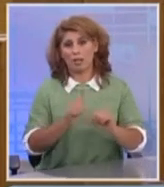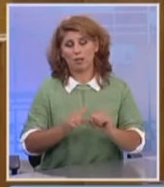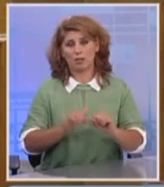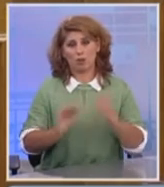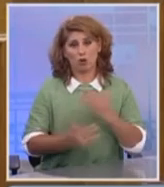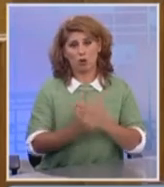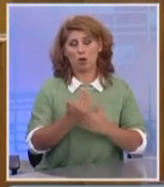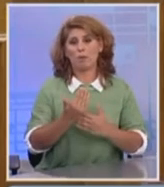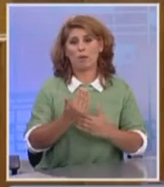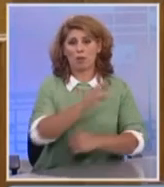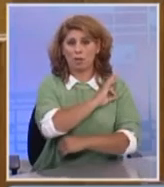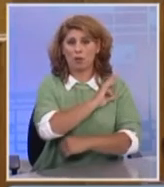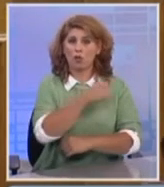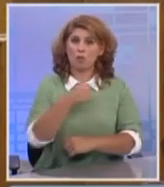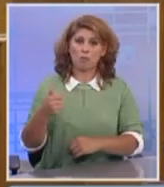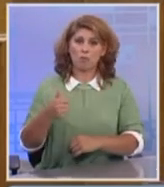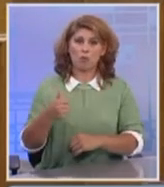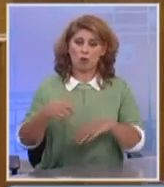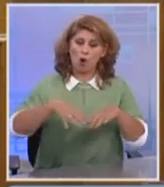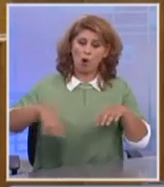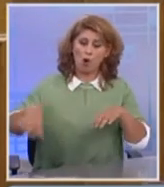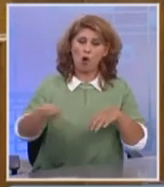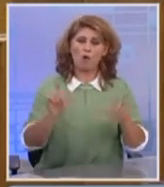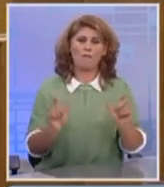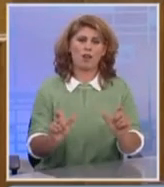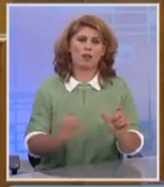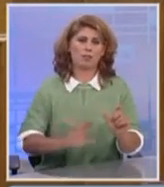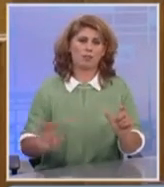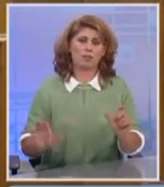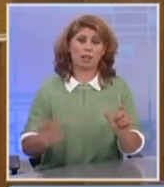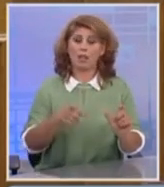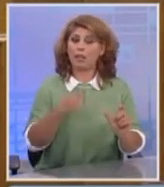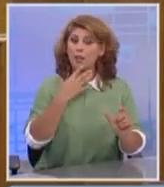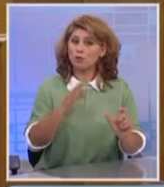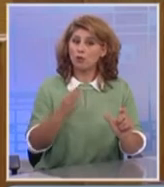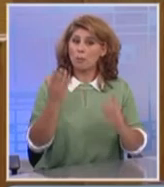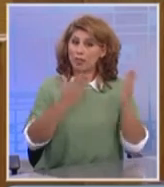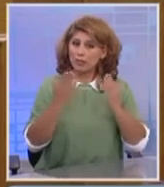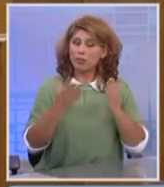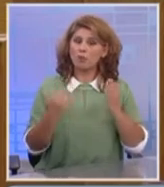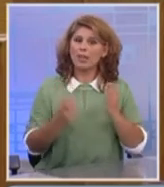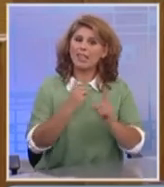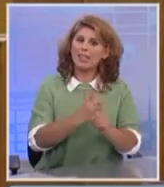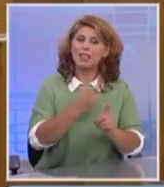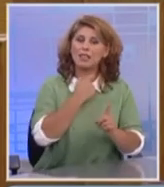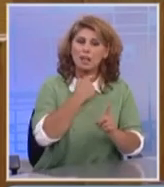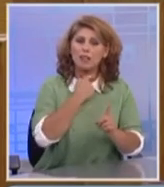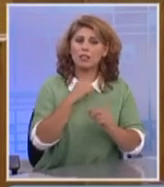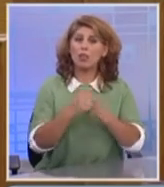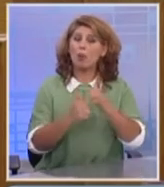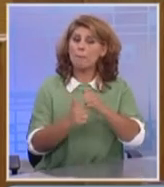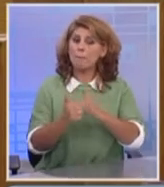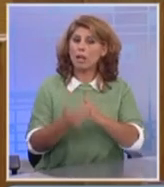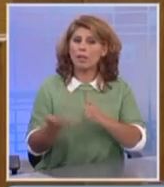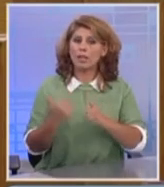ολοήμερο νηπιαγωγείο αποκλειστικά σε χωροφύλαξης. Γι' αυτό στερείται ο μαθητής που έχει ειδικές ανάγκες στις δομές